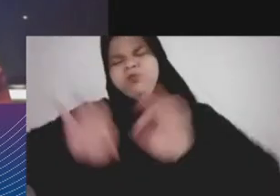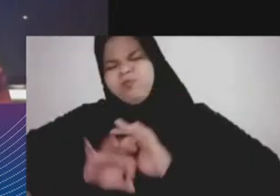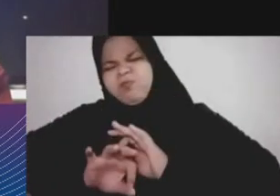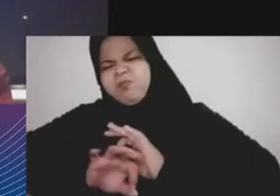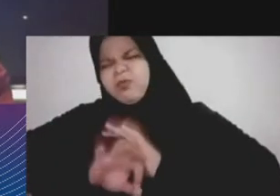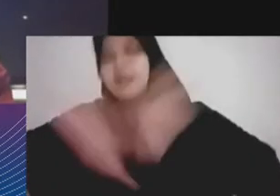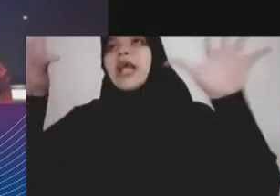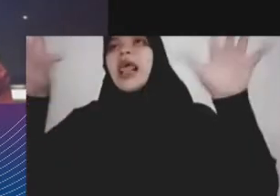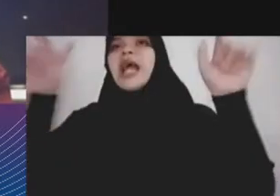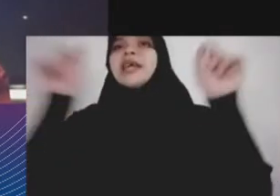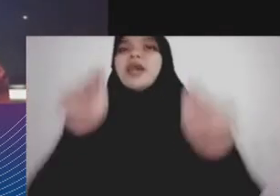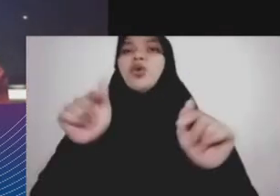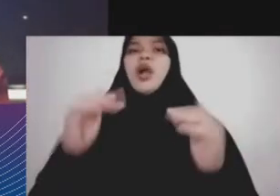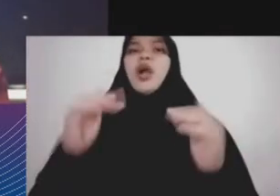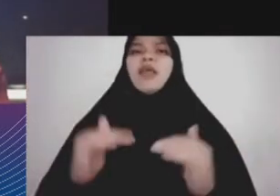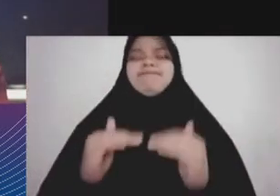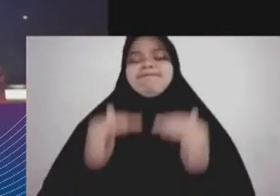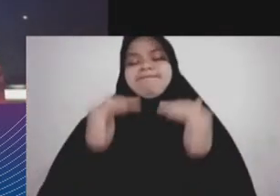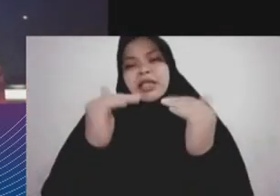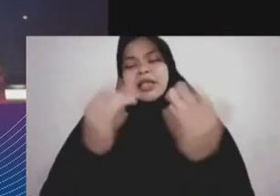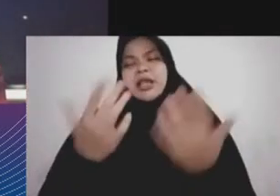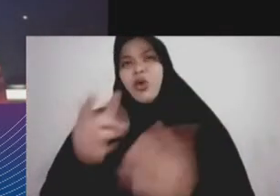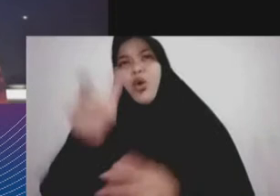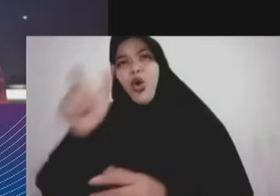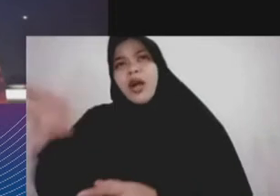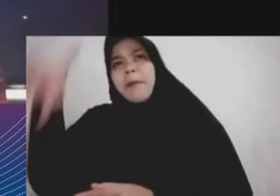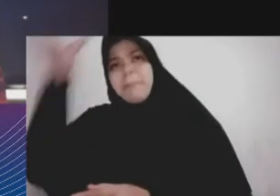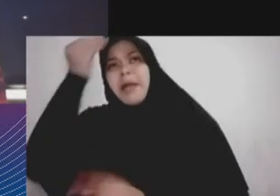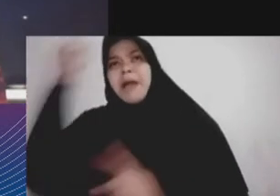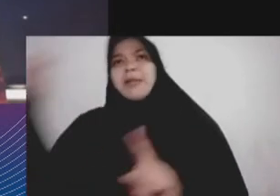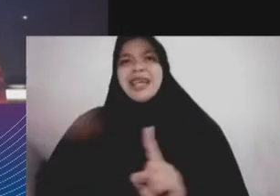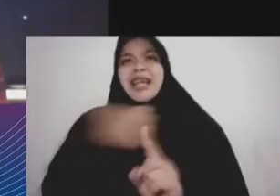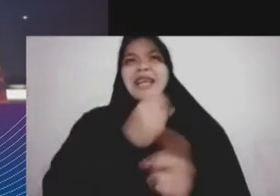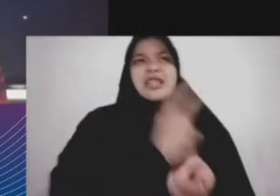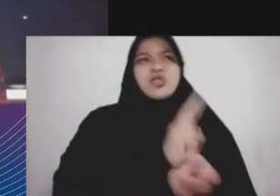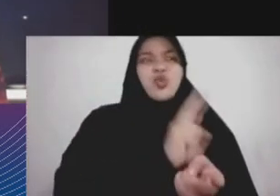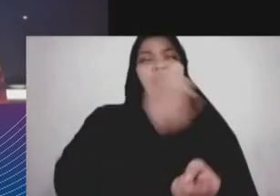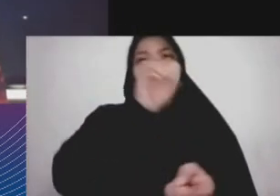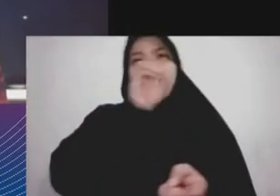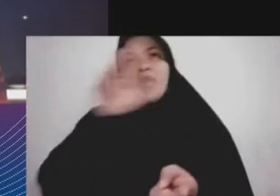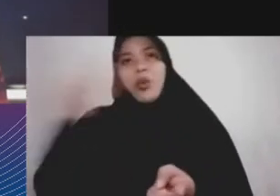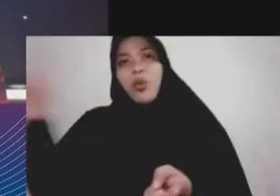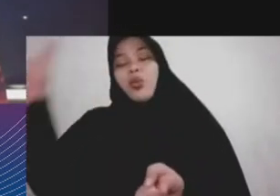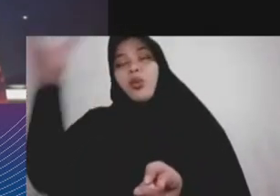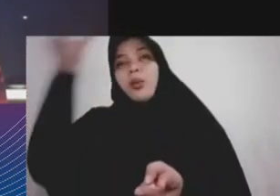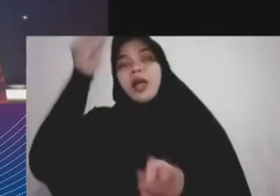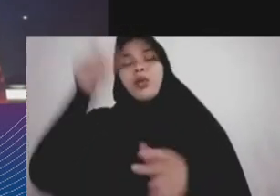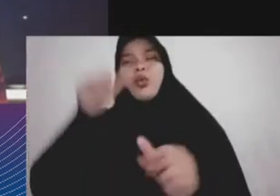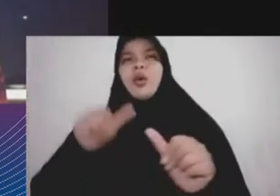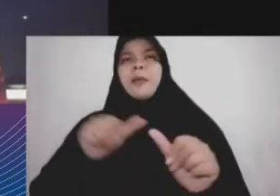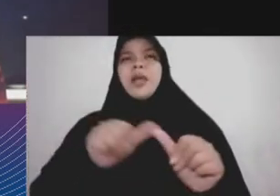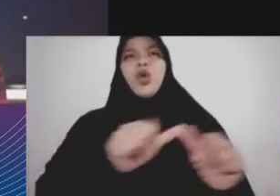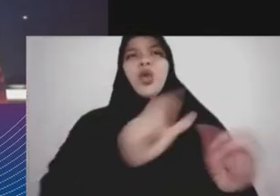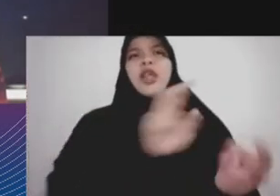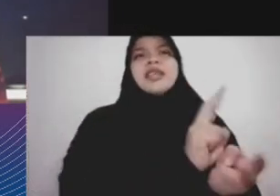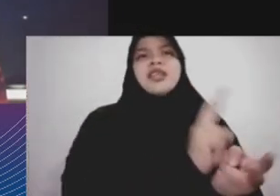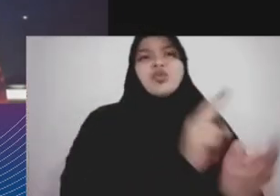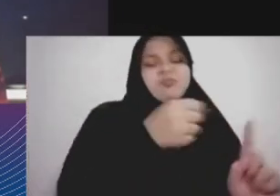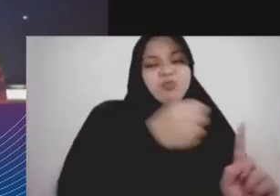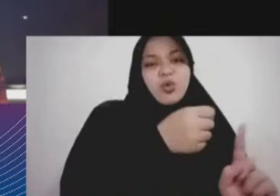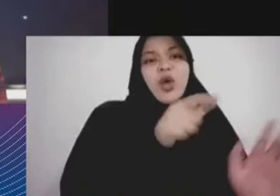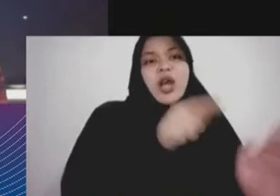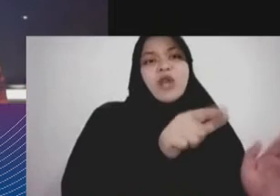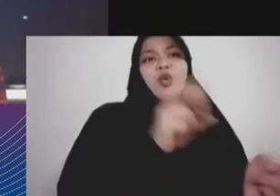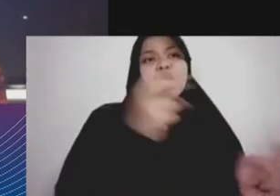lebih, walaupun orang paham kekerasan seksual ketika diartikan itu mengikuti seksual, itu berarti kekerasan seksual,